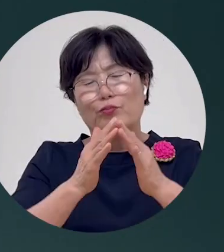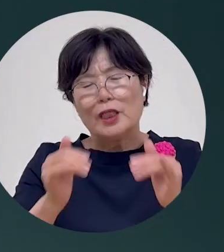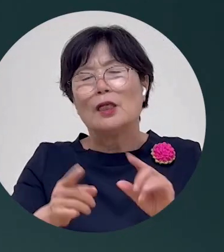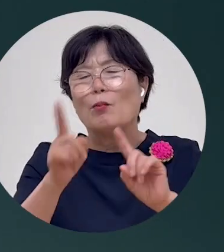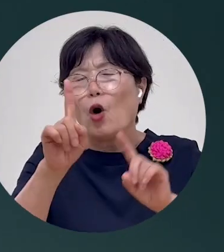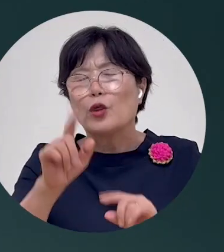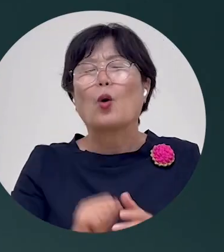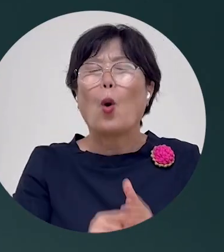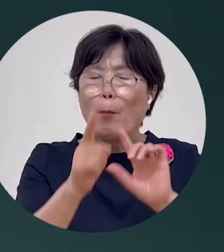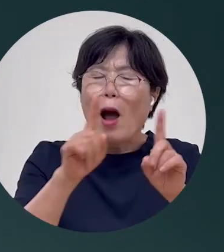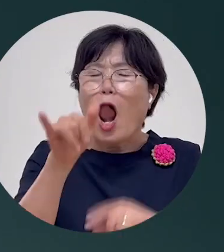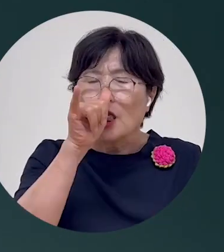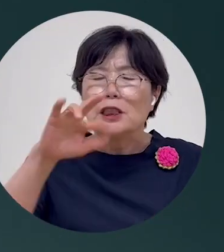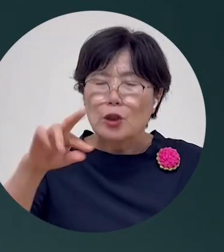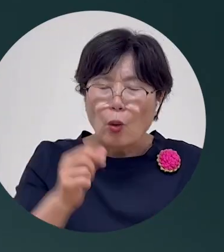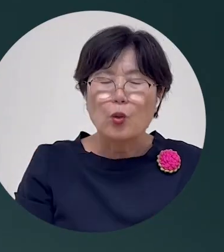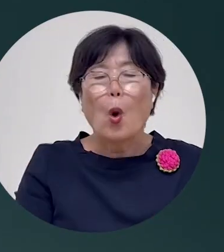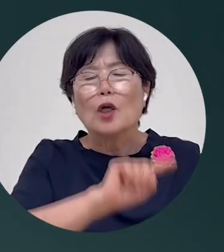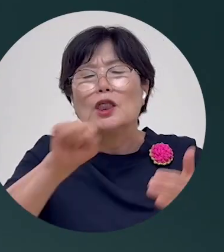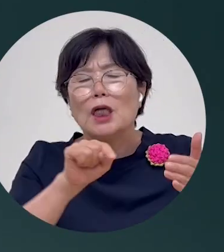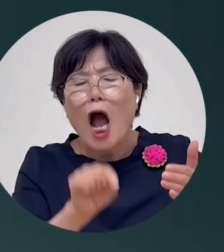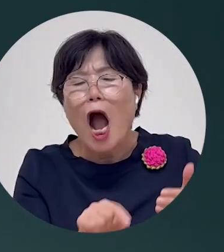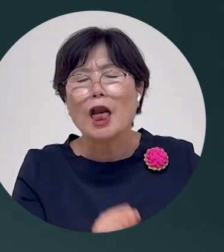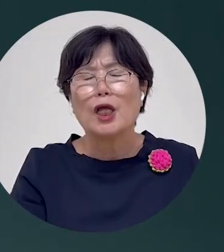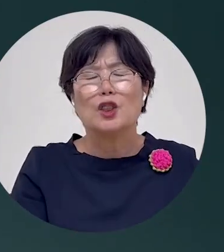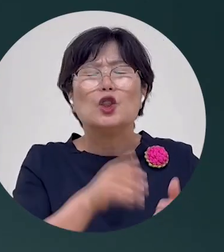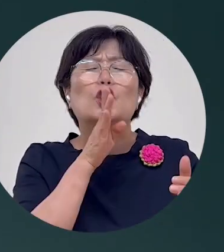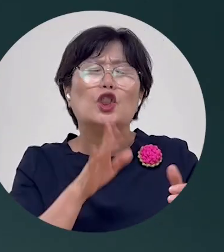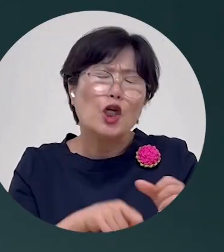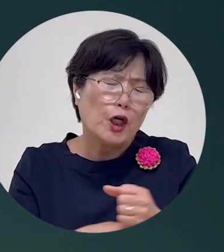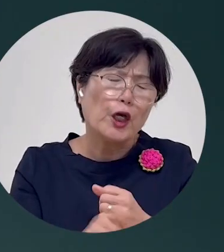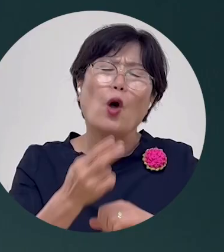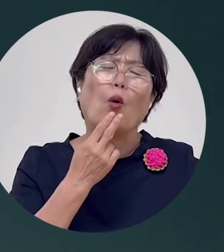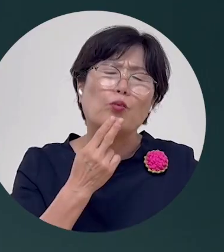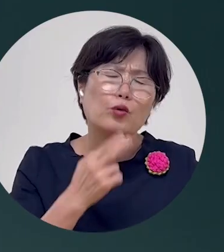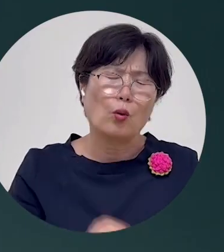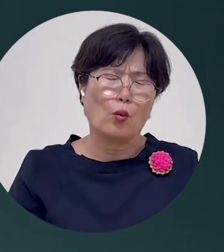잘 들어봐봐요. 진리의 말을 하는지 사실의 말을 하는지.